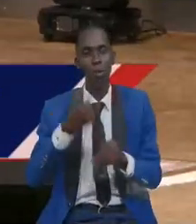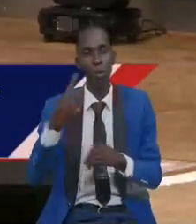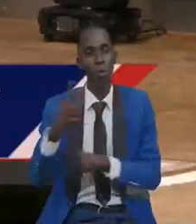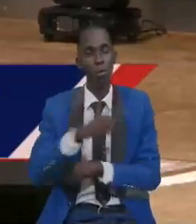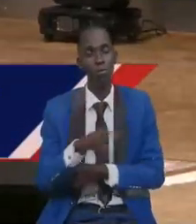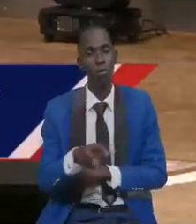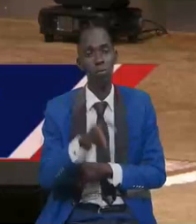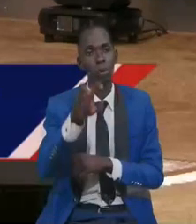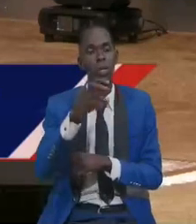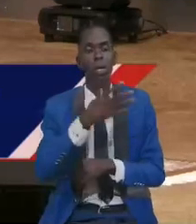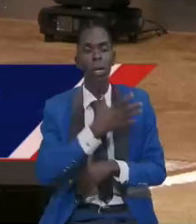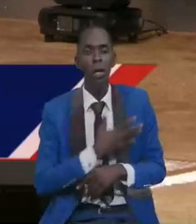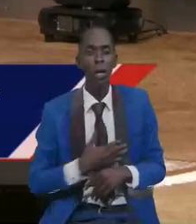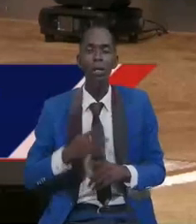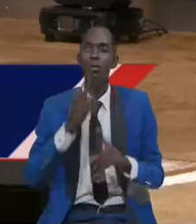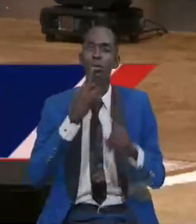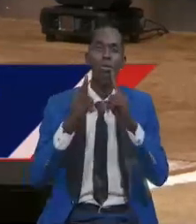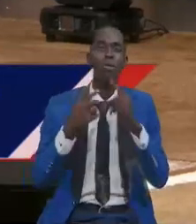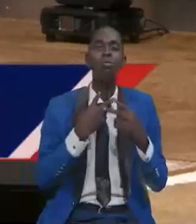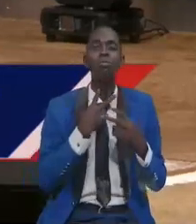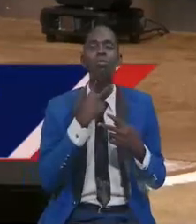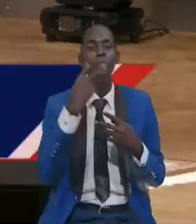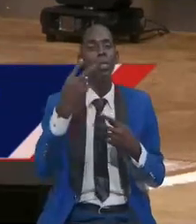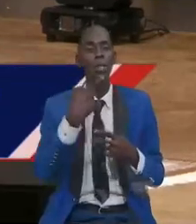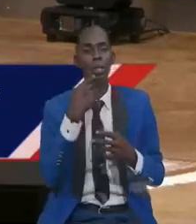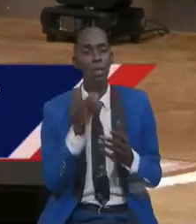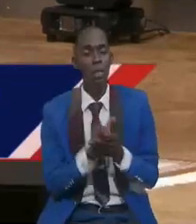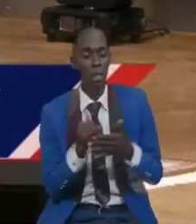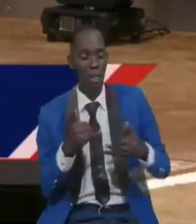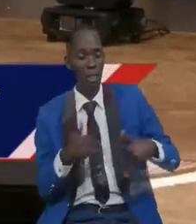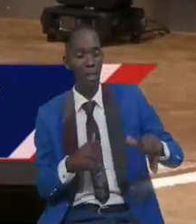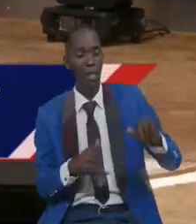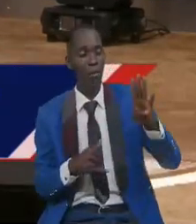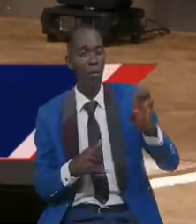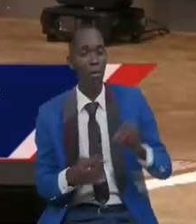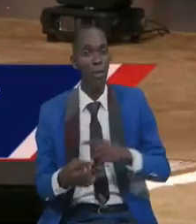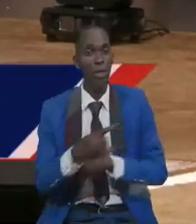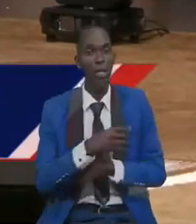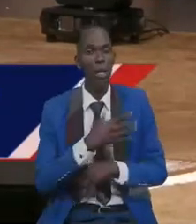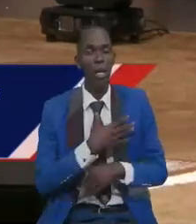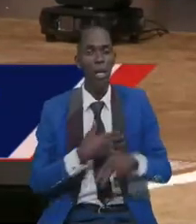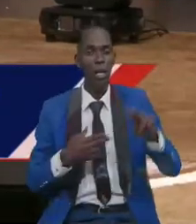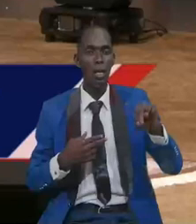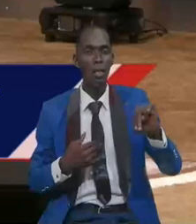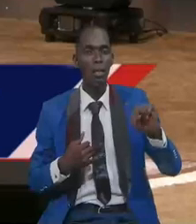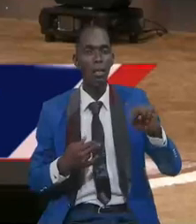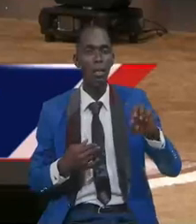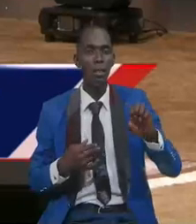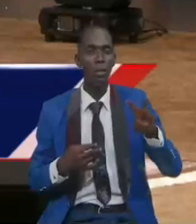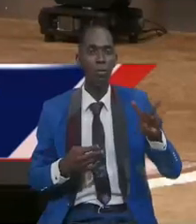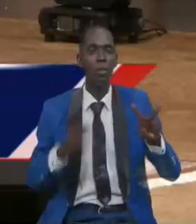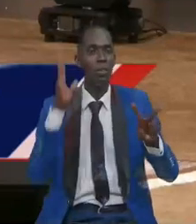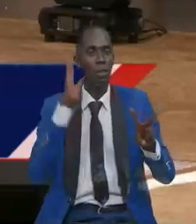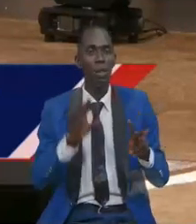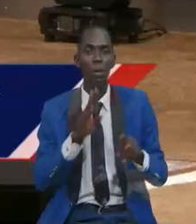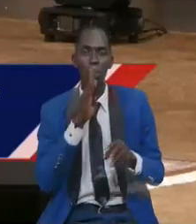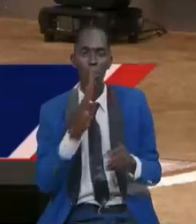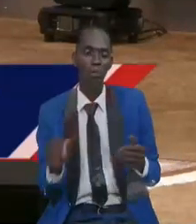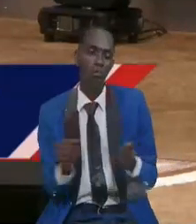Il dit, et Jonas fit d'abord dans la ville une journée de marche et criait en disant, encore 40 jours et Ninive est